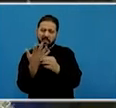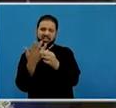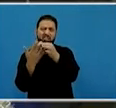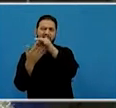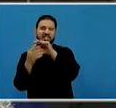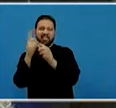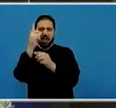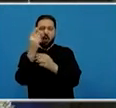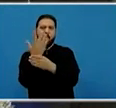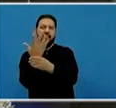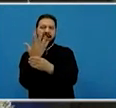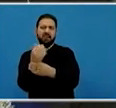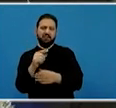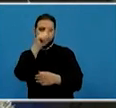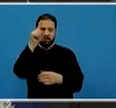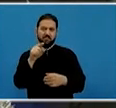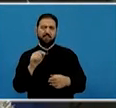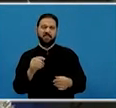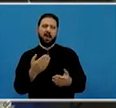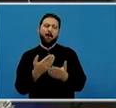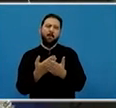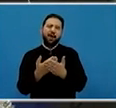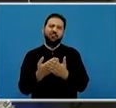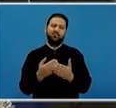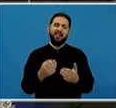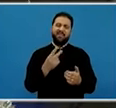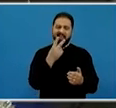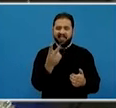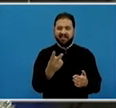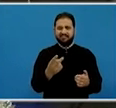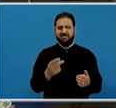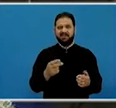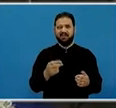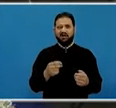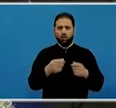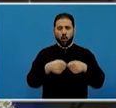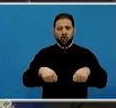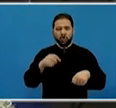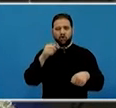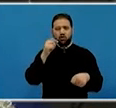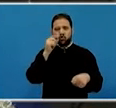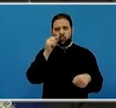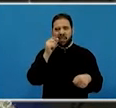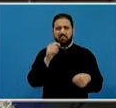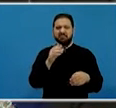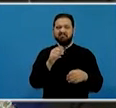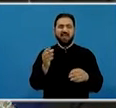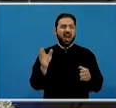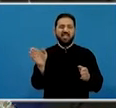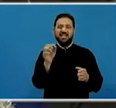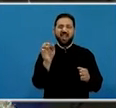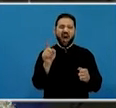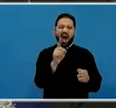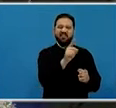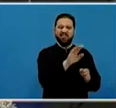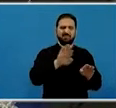probabil nivelul de desăvârșire la care reușim să ajungem fiecare dintre noi este diferit și pentru că mulți oameni, în loc să ne